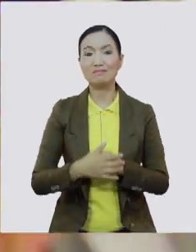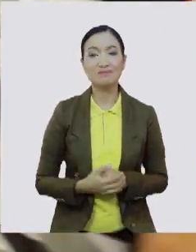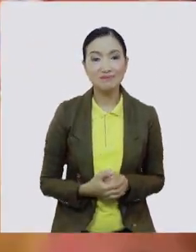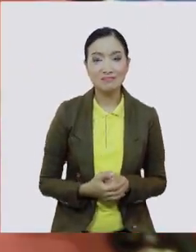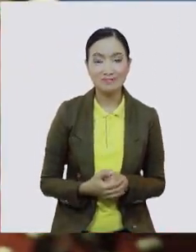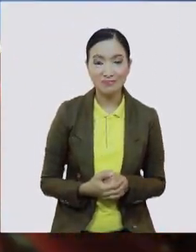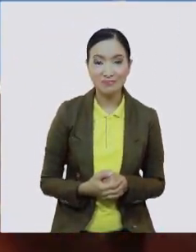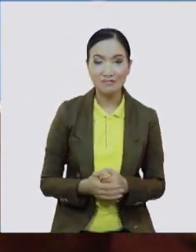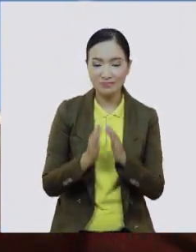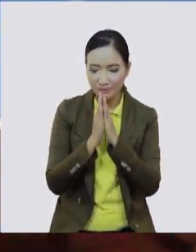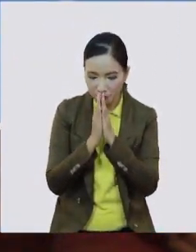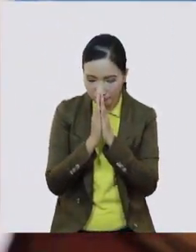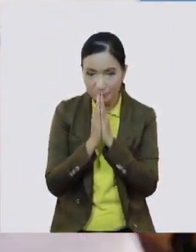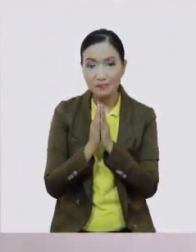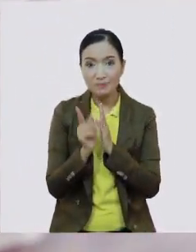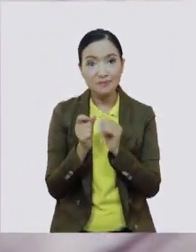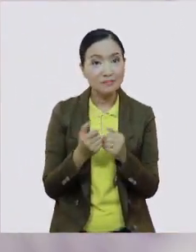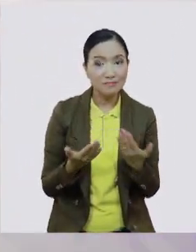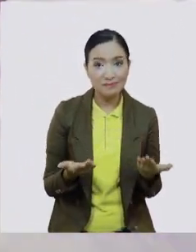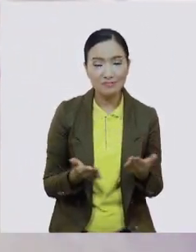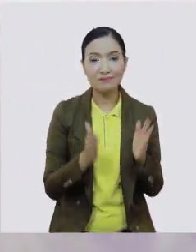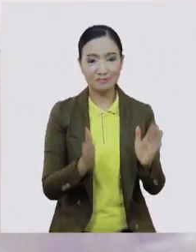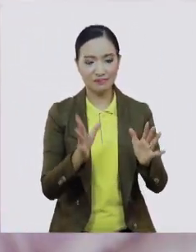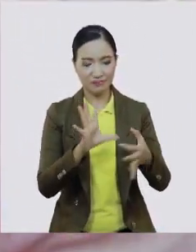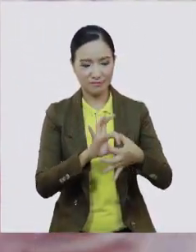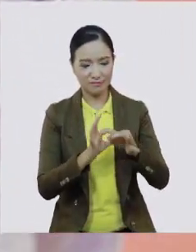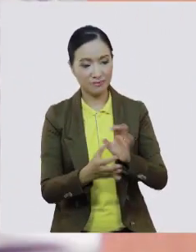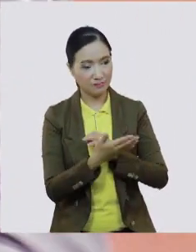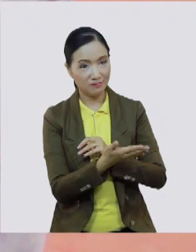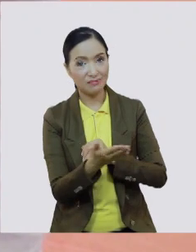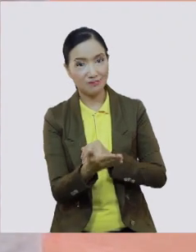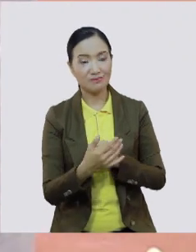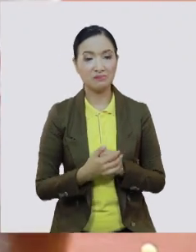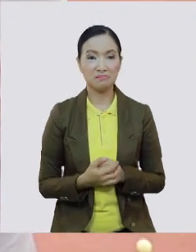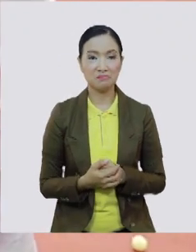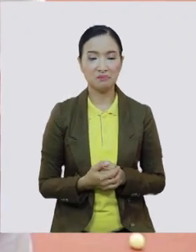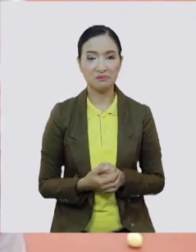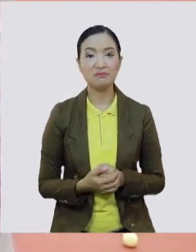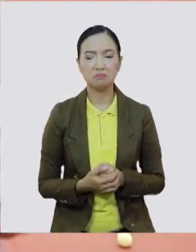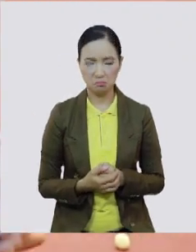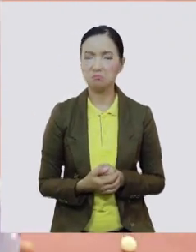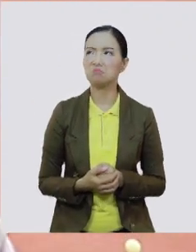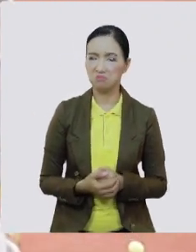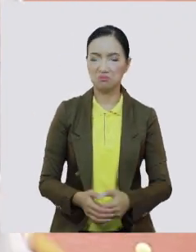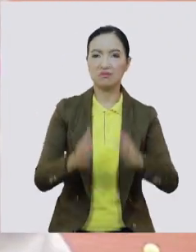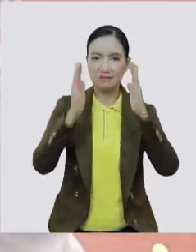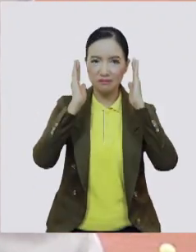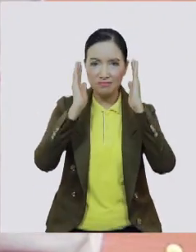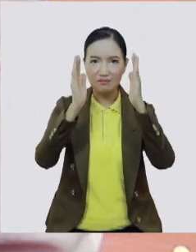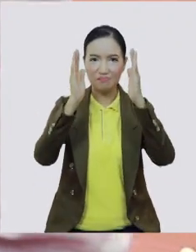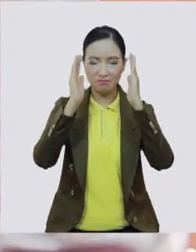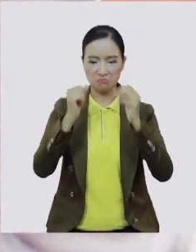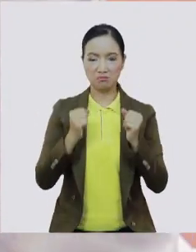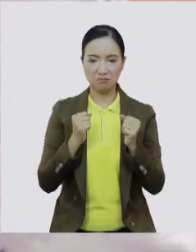สวัสดีครับเป็นไงบ้างครับนักกีฬาในสังกัดคนนี ้ตั้งใจครับตั้งใจมุ่ง